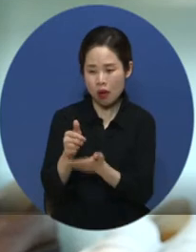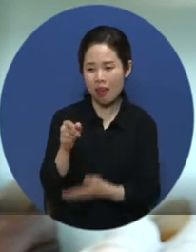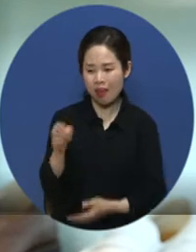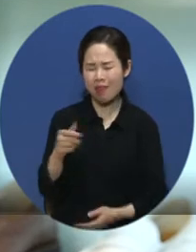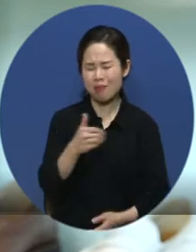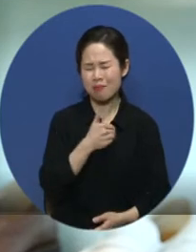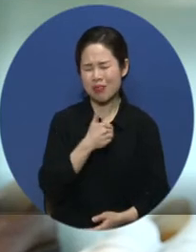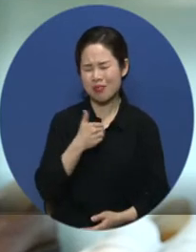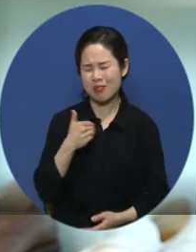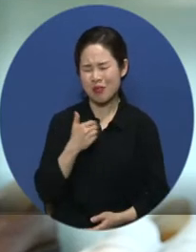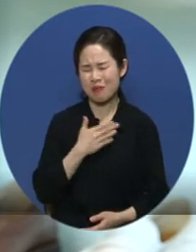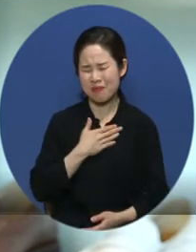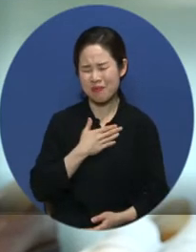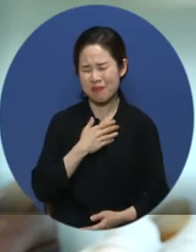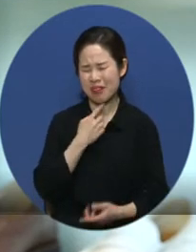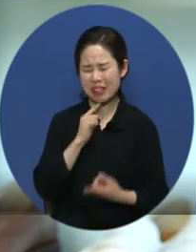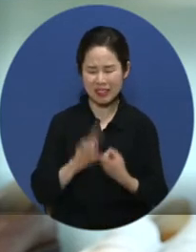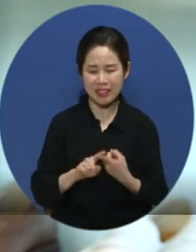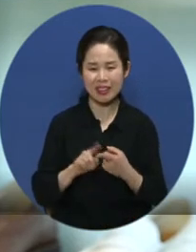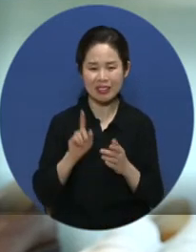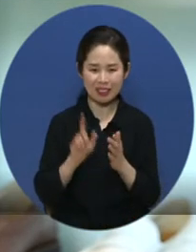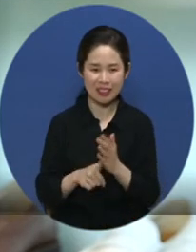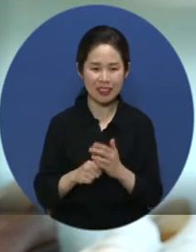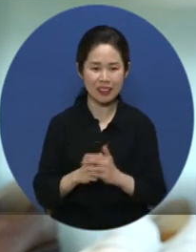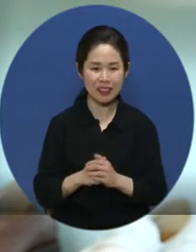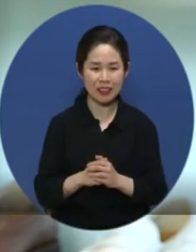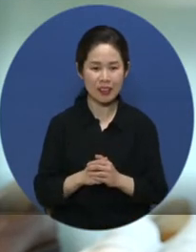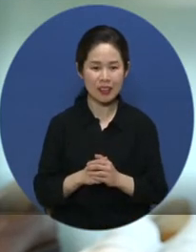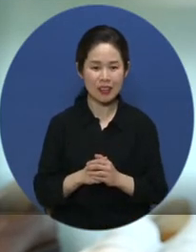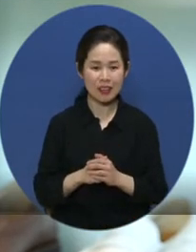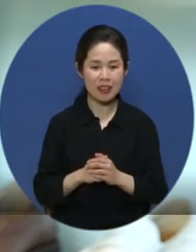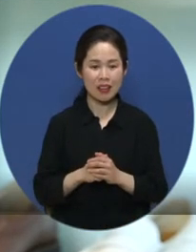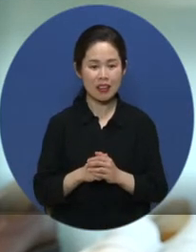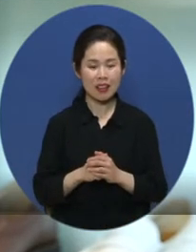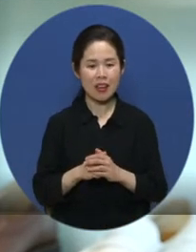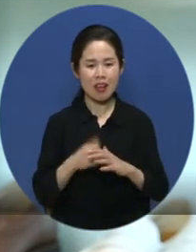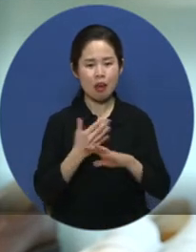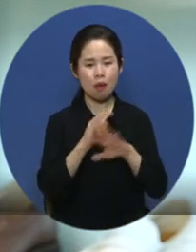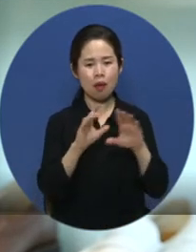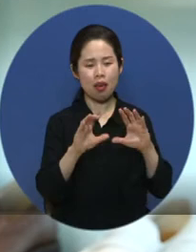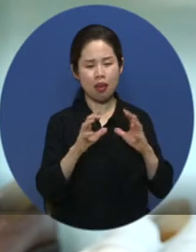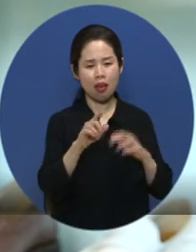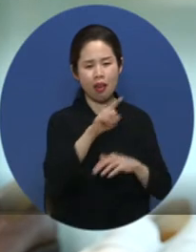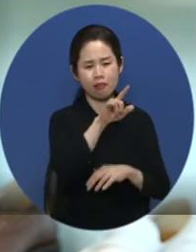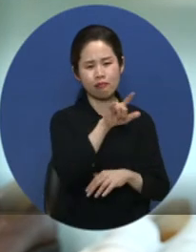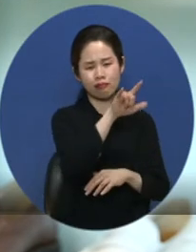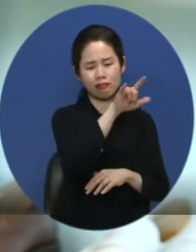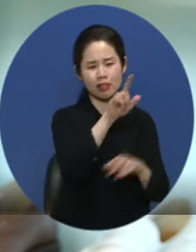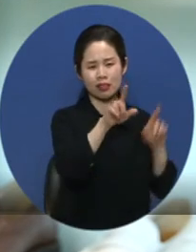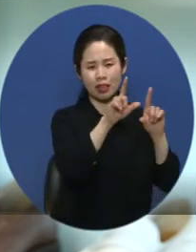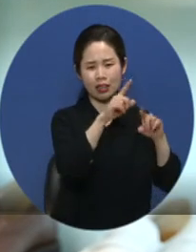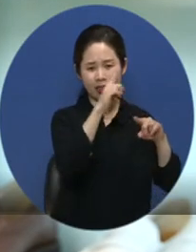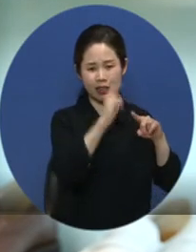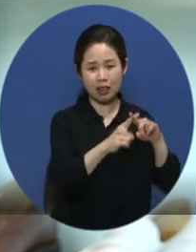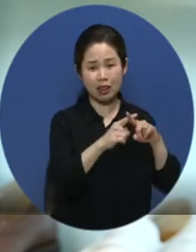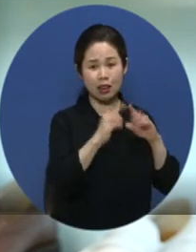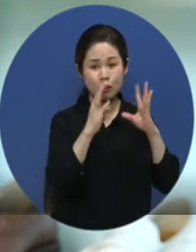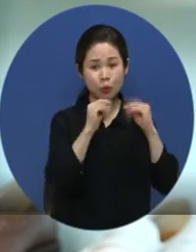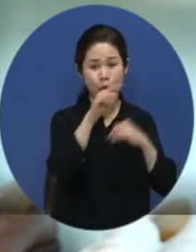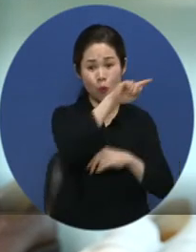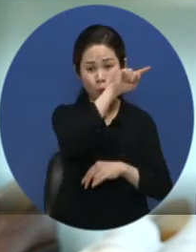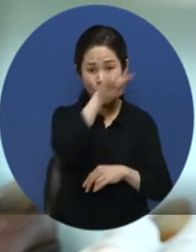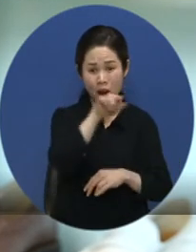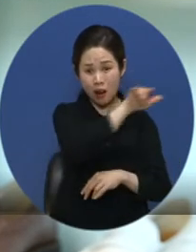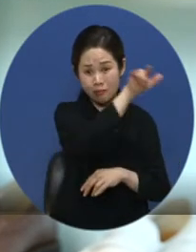뭐 해외에서 벼르고 계시다가 주말에 오셔서 여기서 신발을 굳이